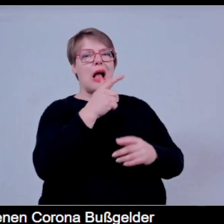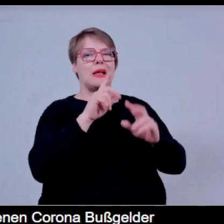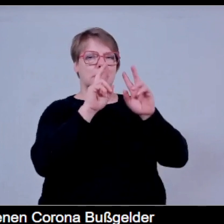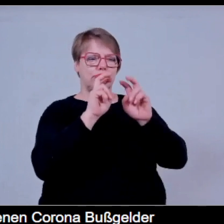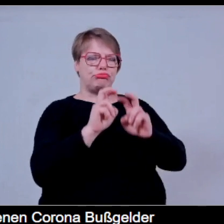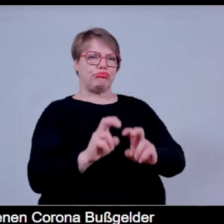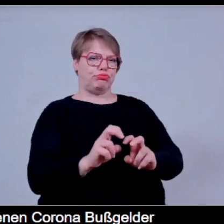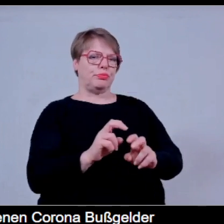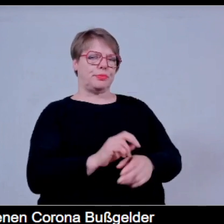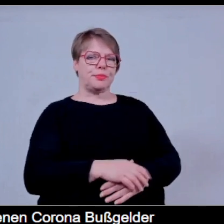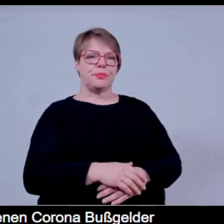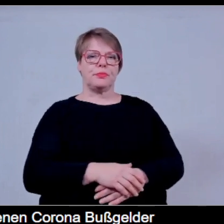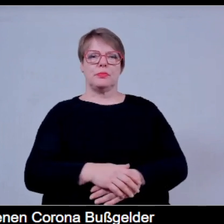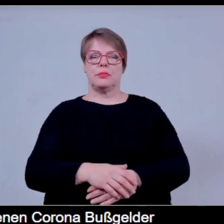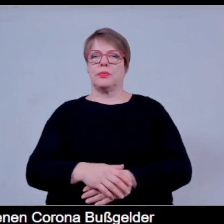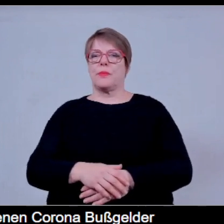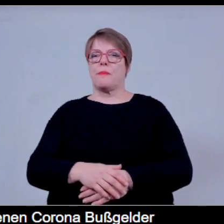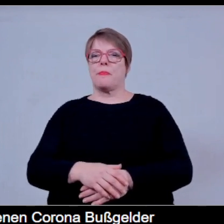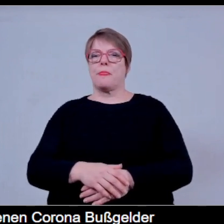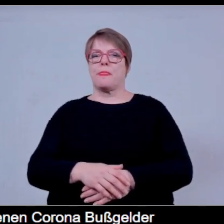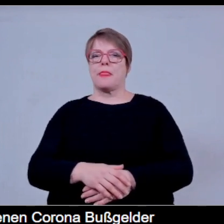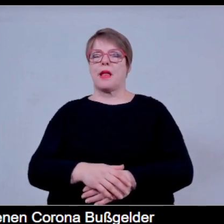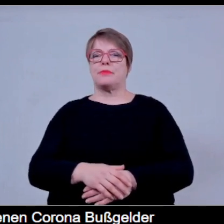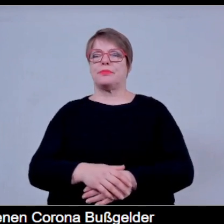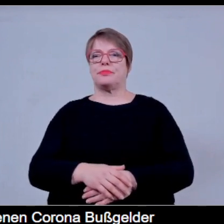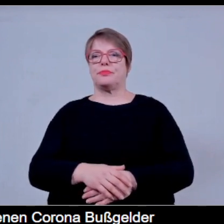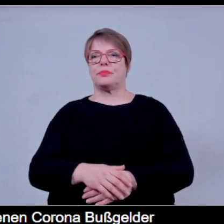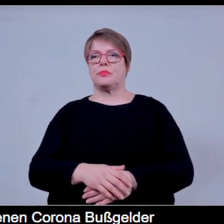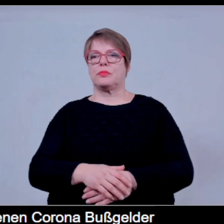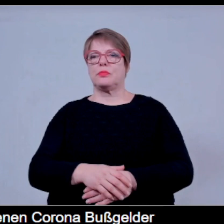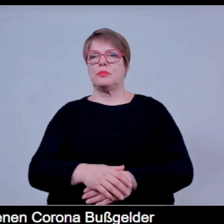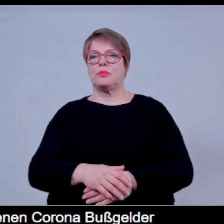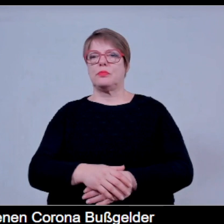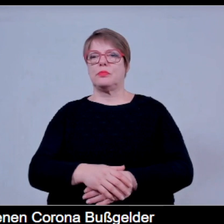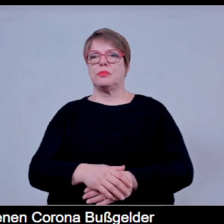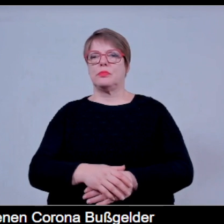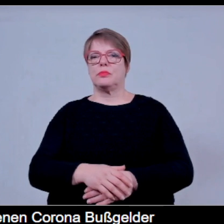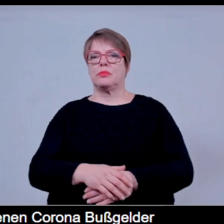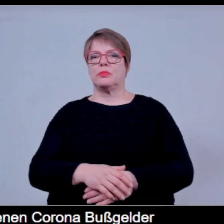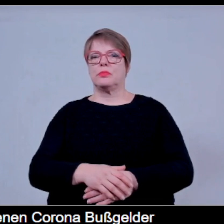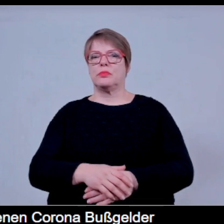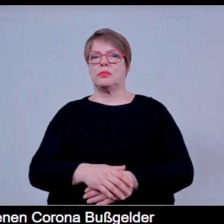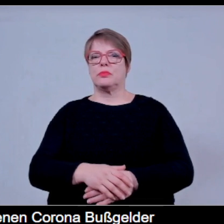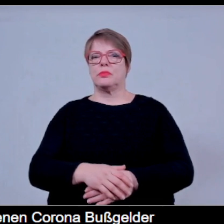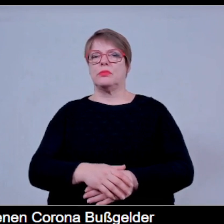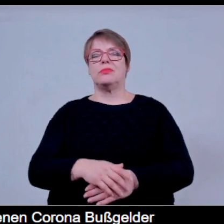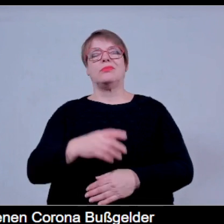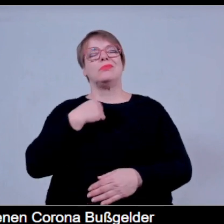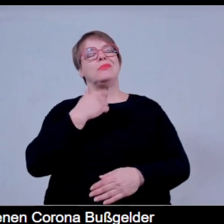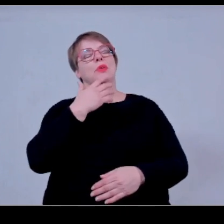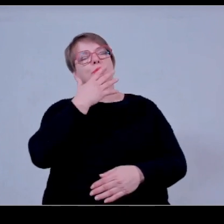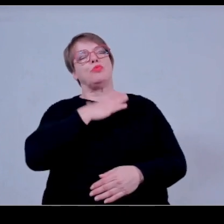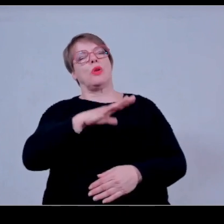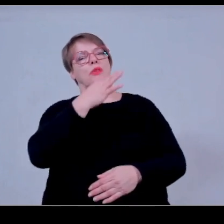Wenn ich dem LGL glauben darf, haben wir sechs Prozent mehr hospitalisierte Fälle und über